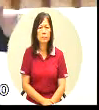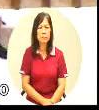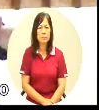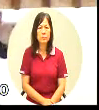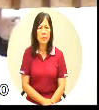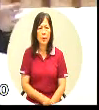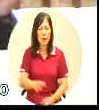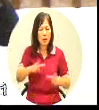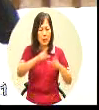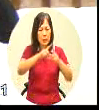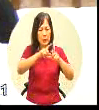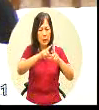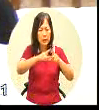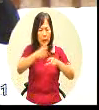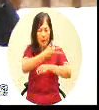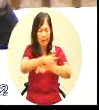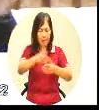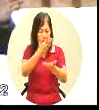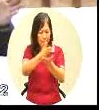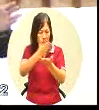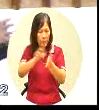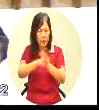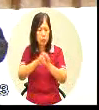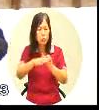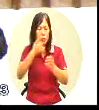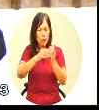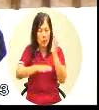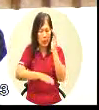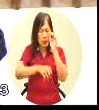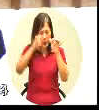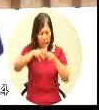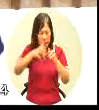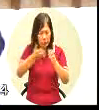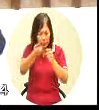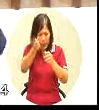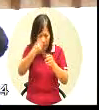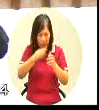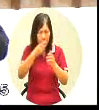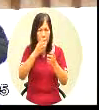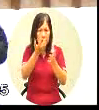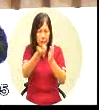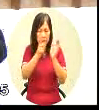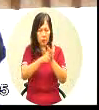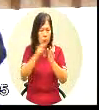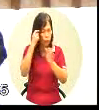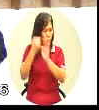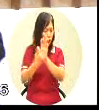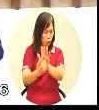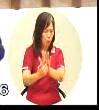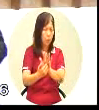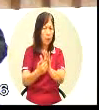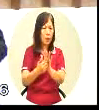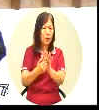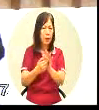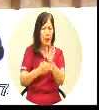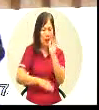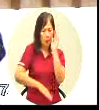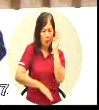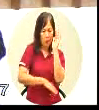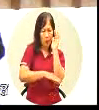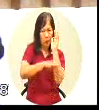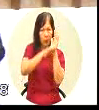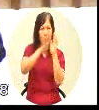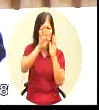大牌的亲疏就是在汛期来临之前能够预防会产生这个积水啦，